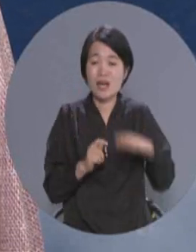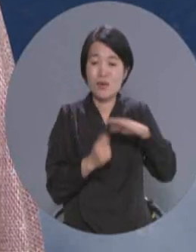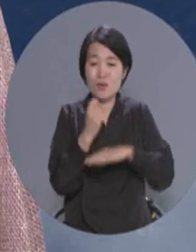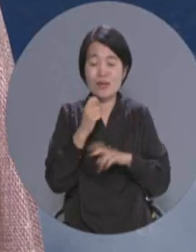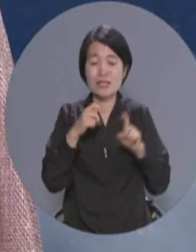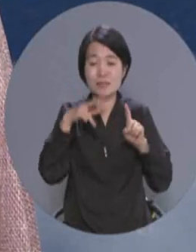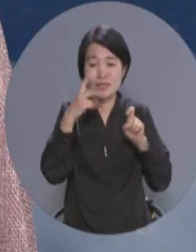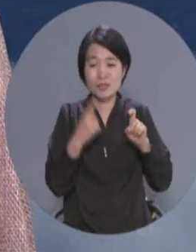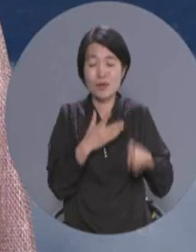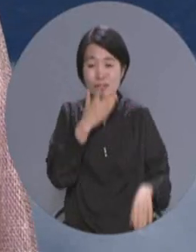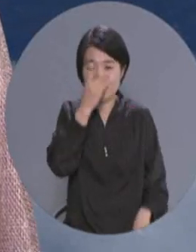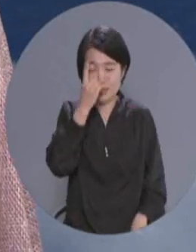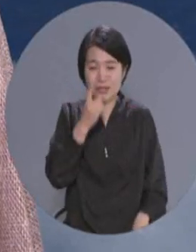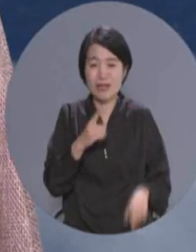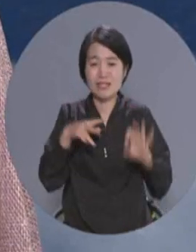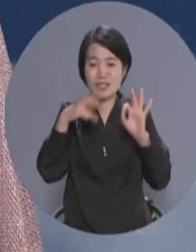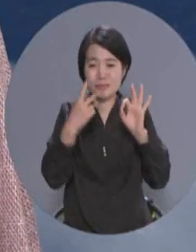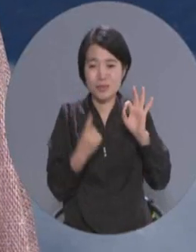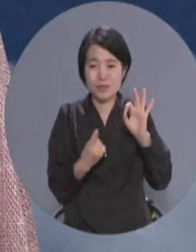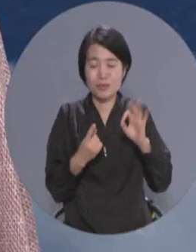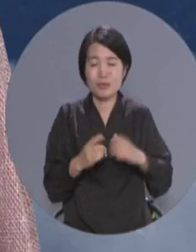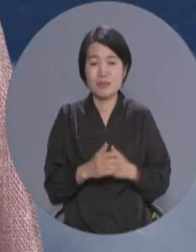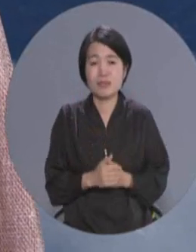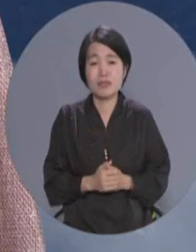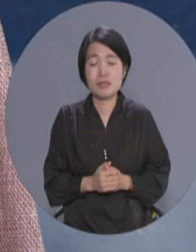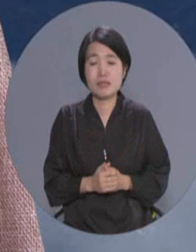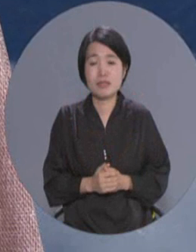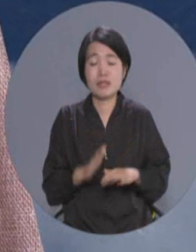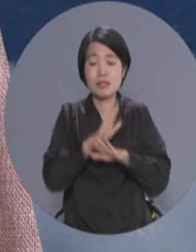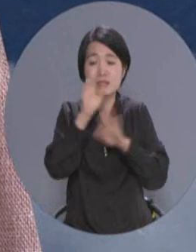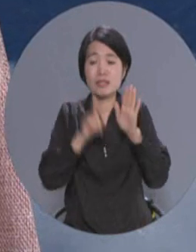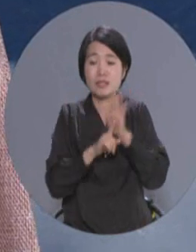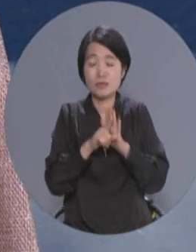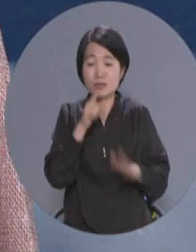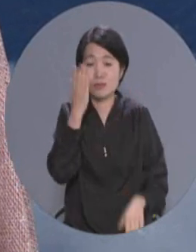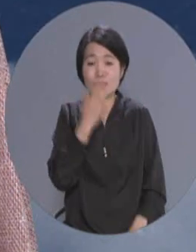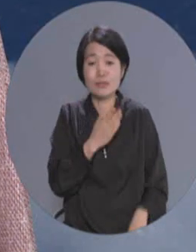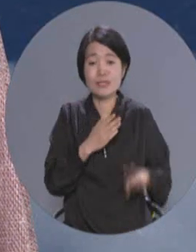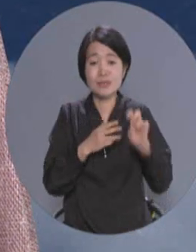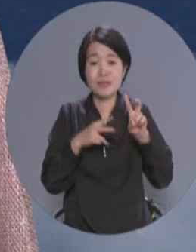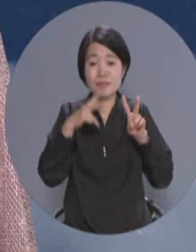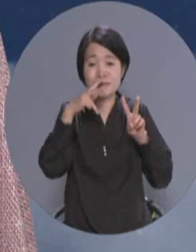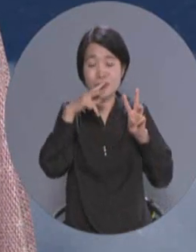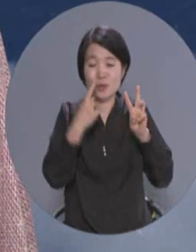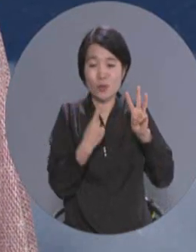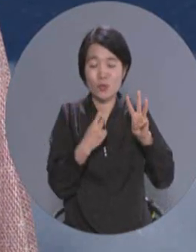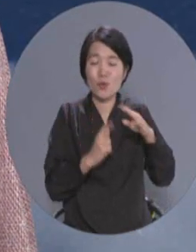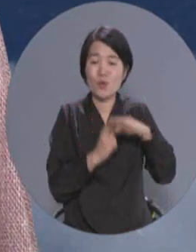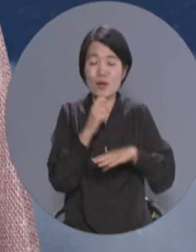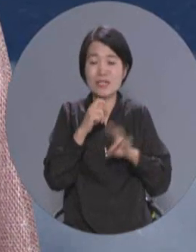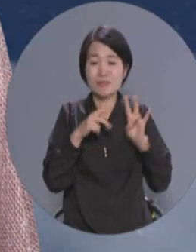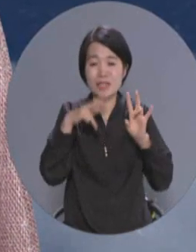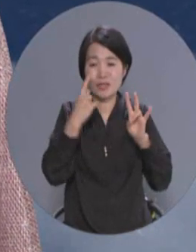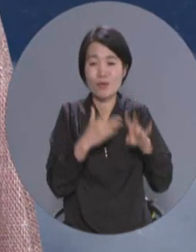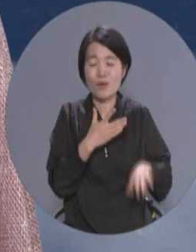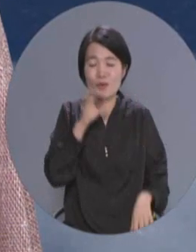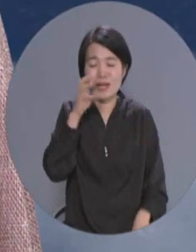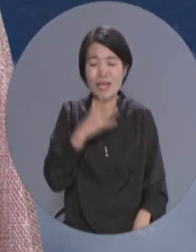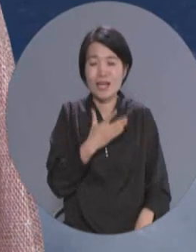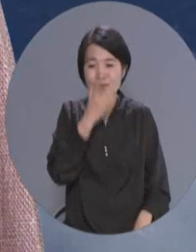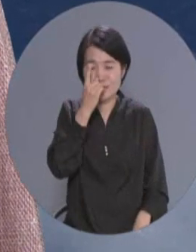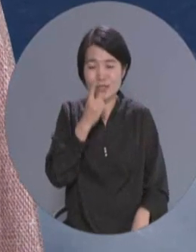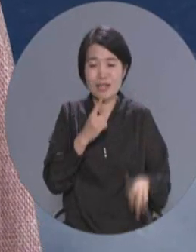11도 순천 10도로 출발합니다 한낮기온은 여수 23도 고흥 24도 광향 순천